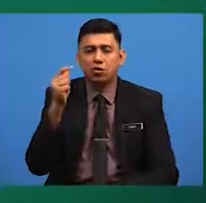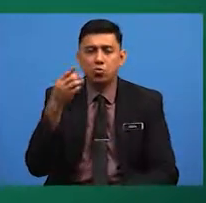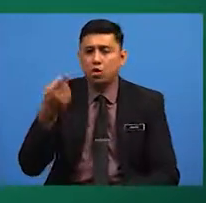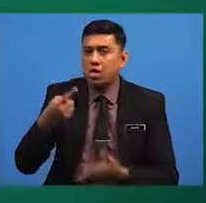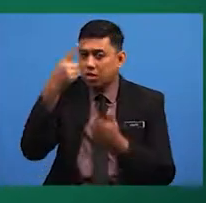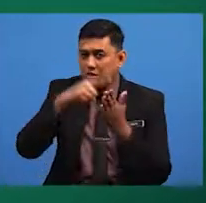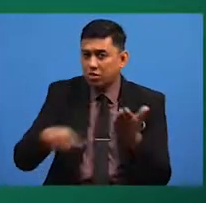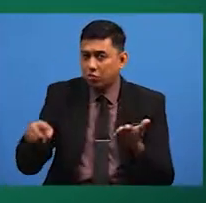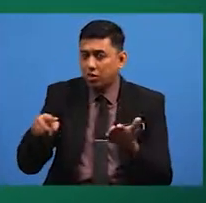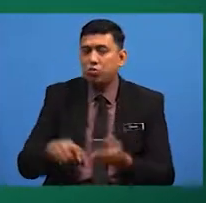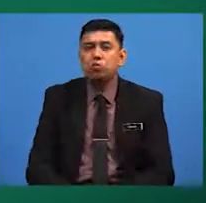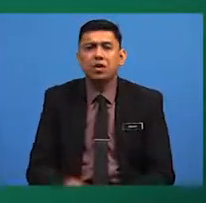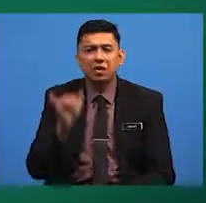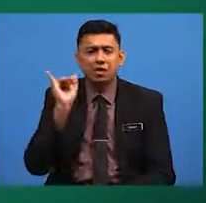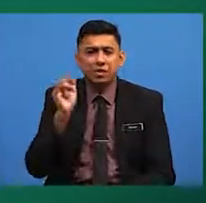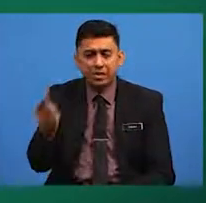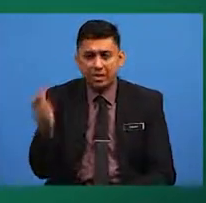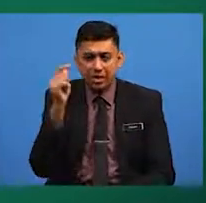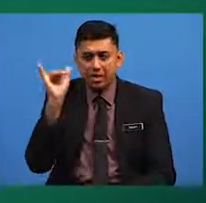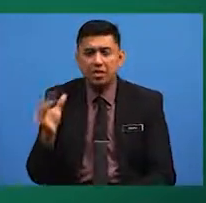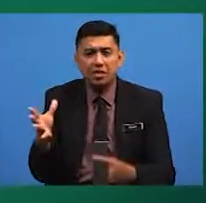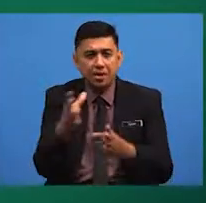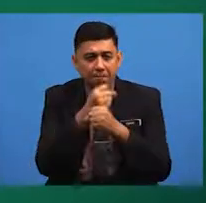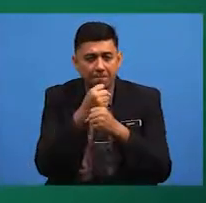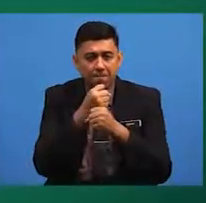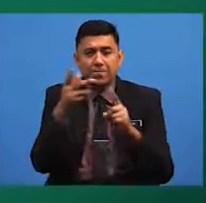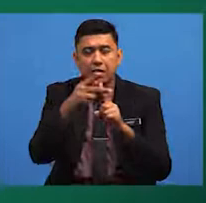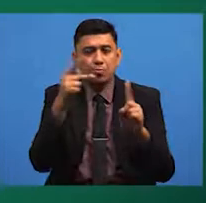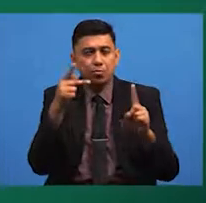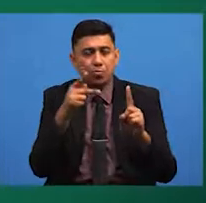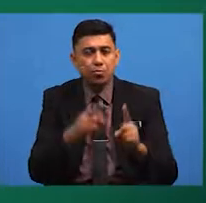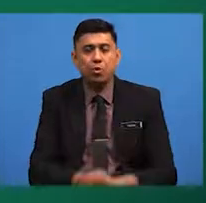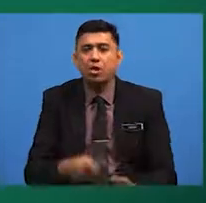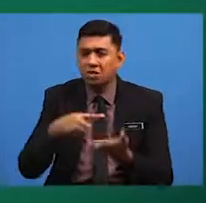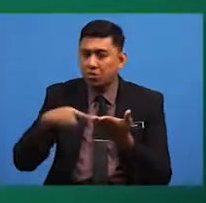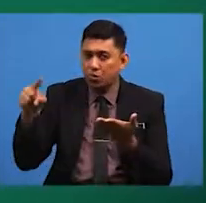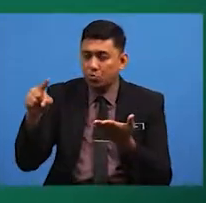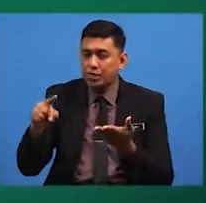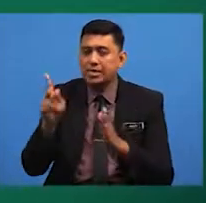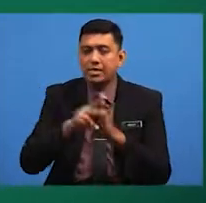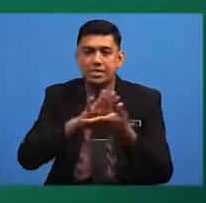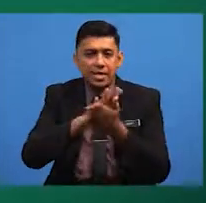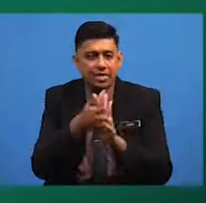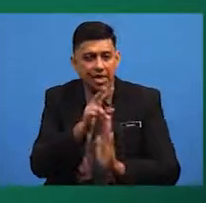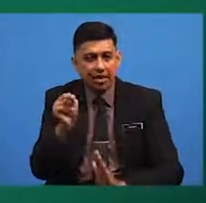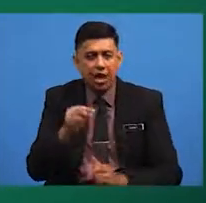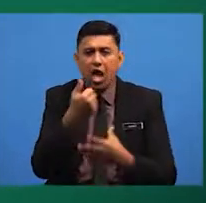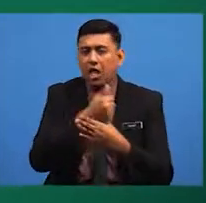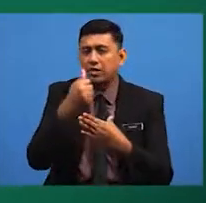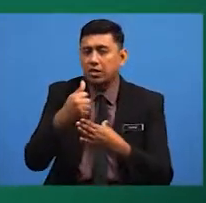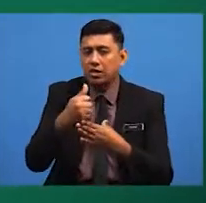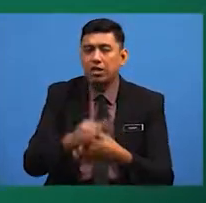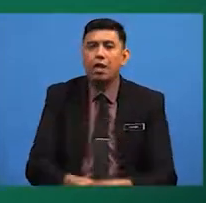sesuatu tenaga yang diperoleh dari pada sesuatu kejadian atau